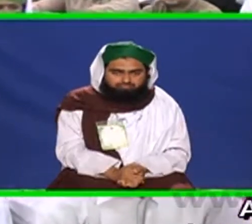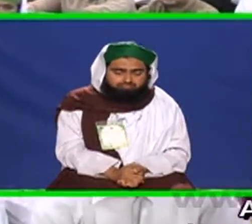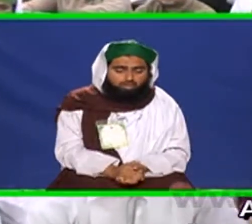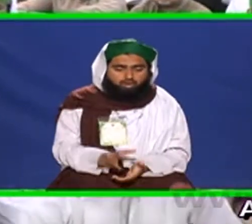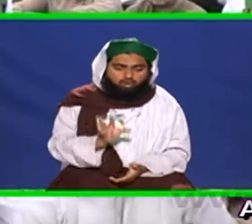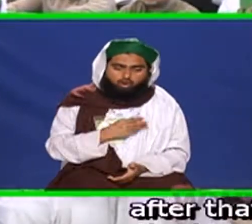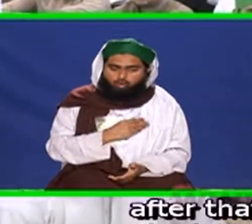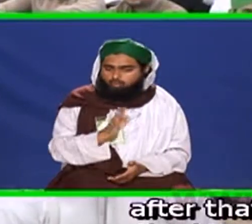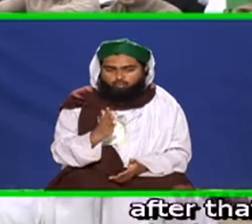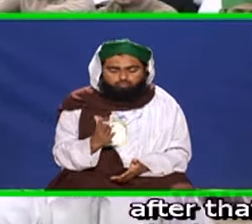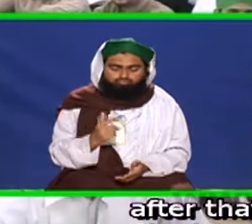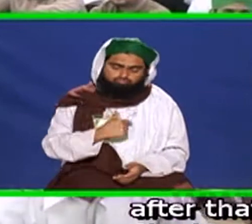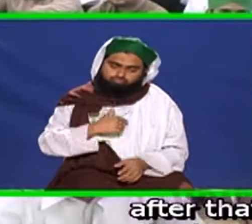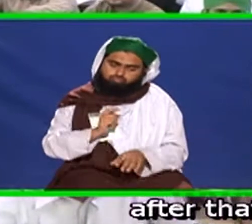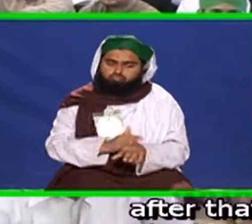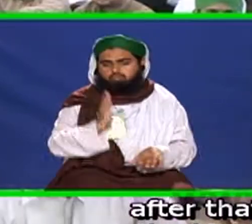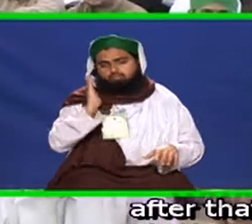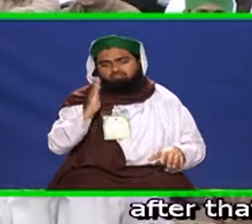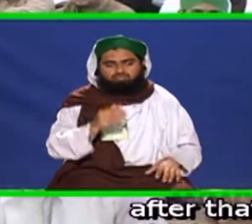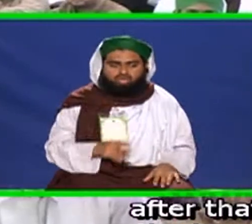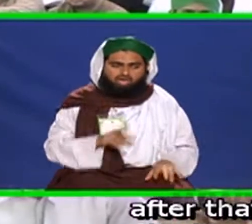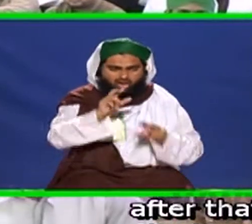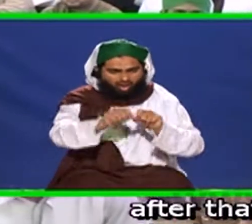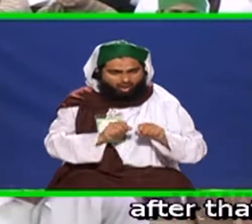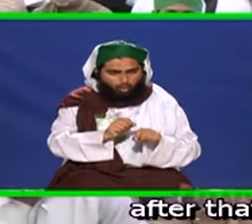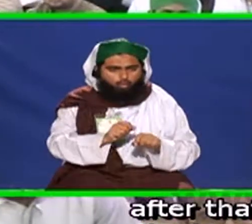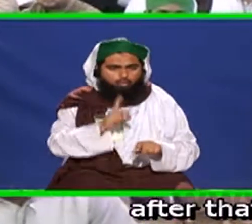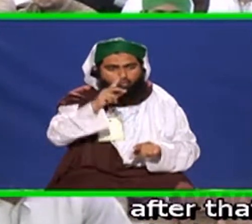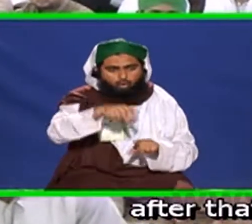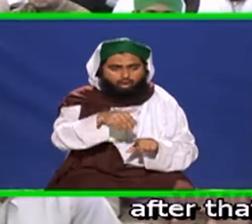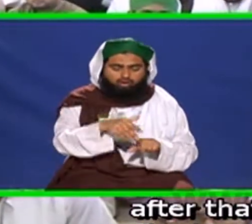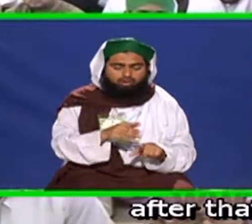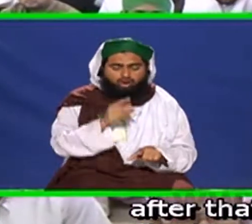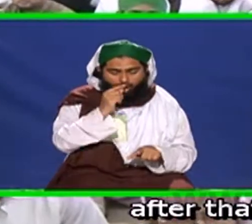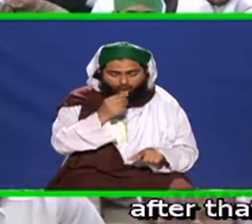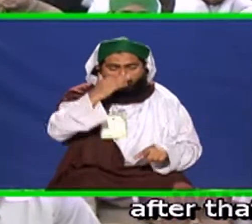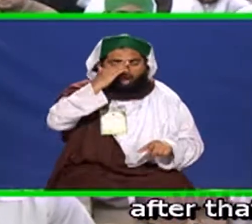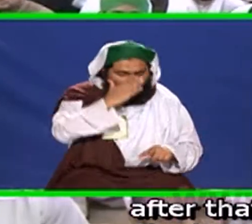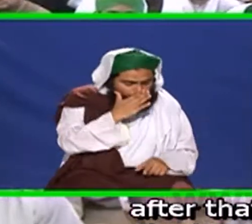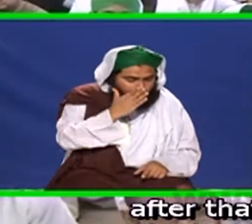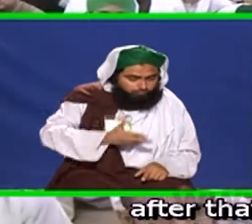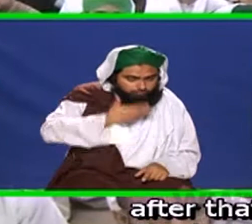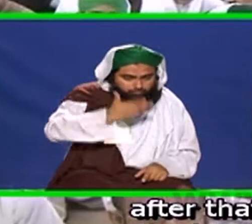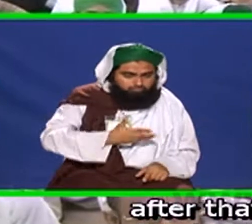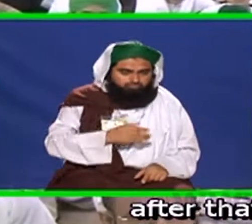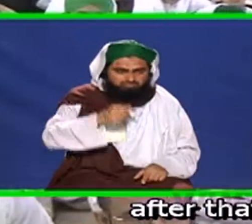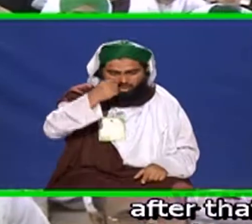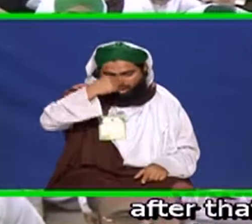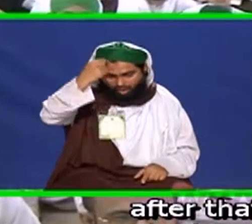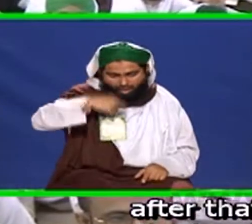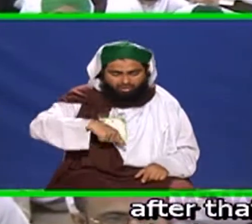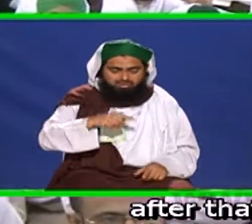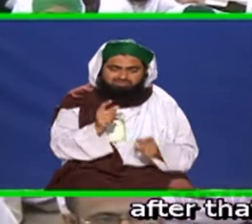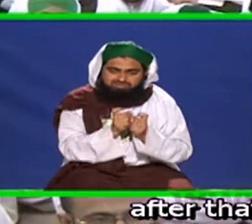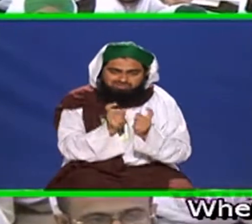چھینک، اور جیسے ہی گھوڑا چھینکا اس کی چھینک سے بچھو نکلا اور بادشاہ کے جسم پر بڑا ڈنک مارا.